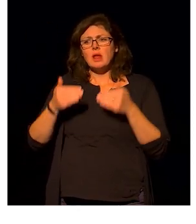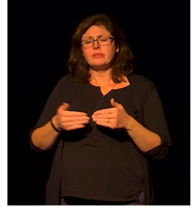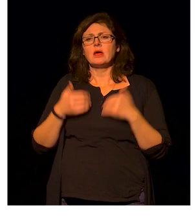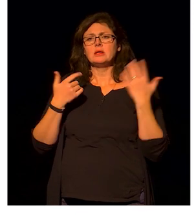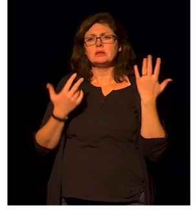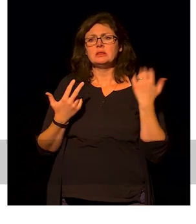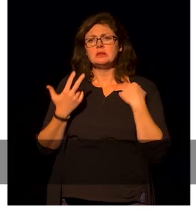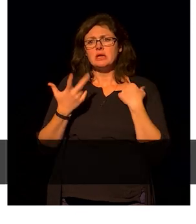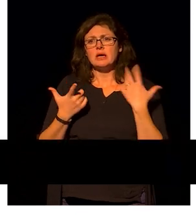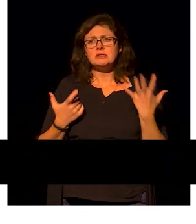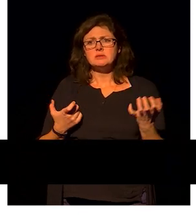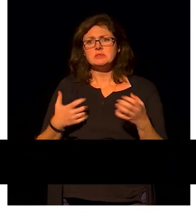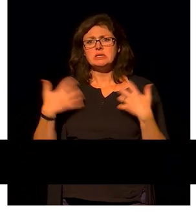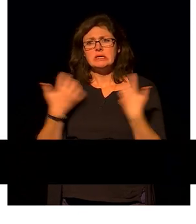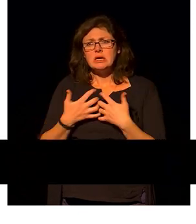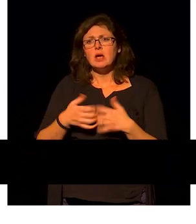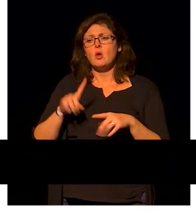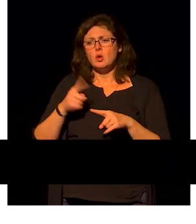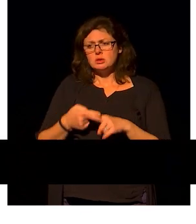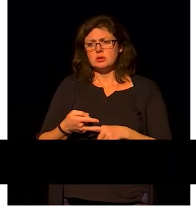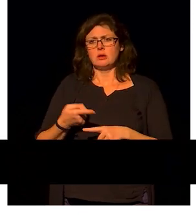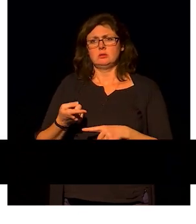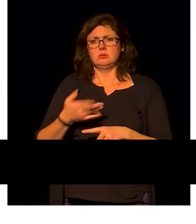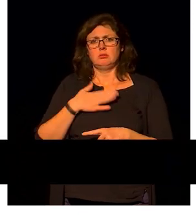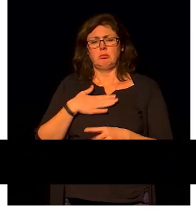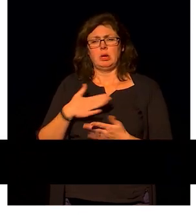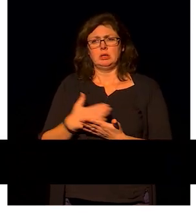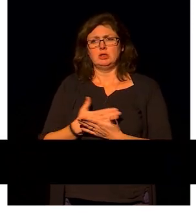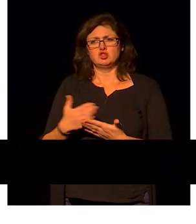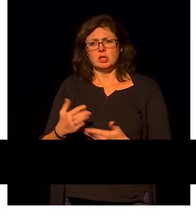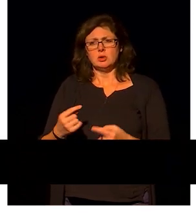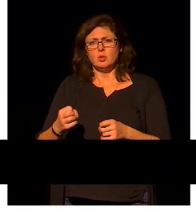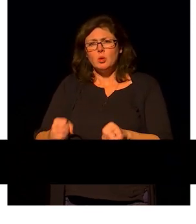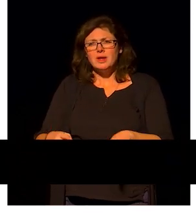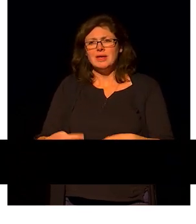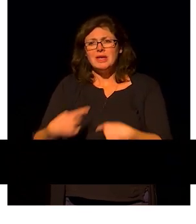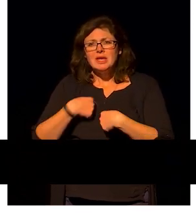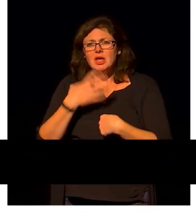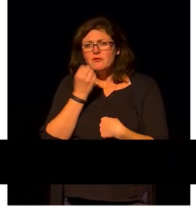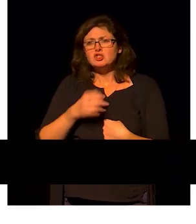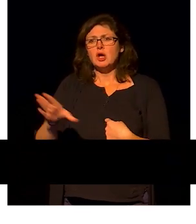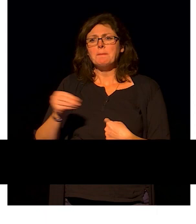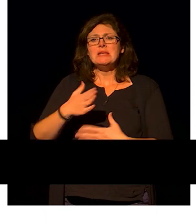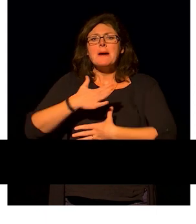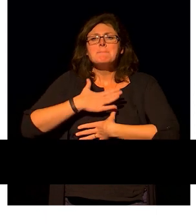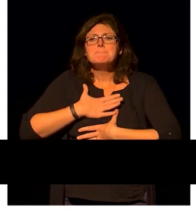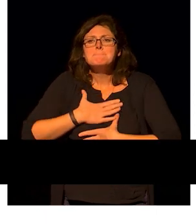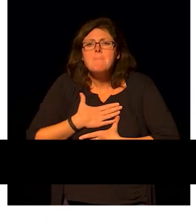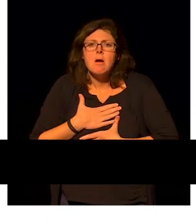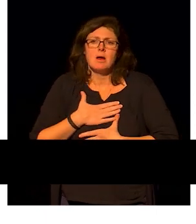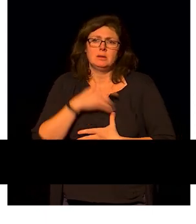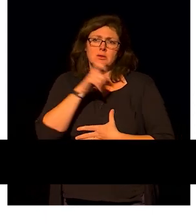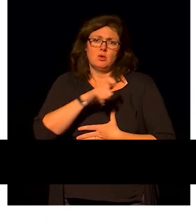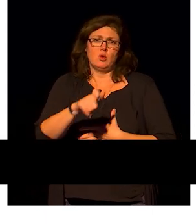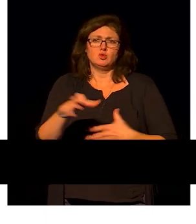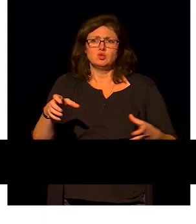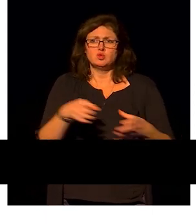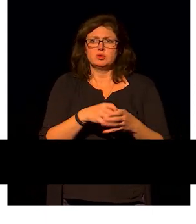mein Beschluss, dass ich mit meinen Leuten zusammenleben will und nicht mehr in